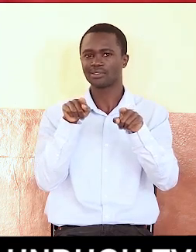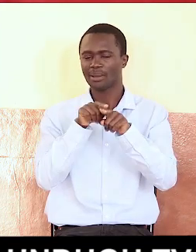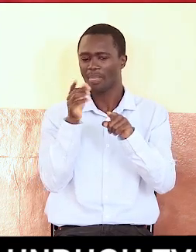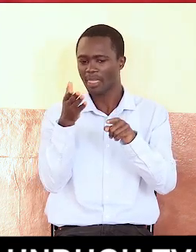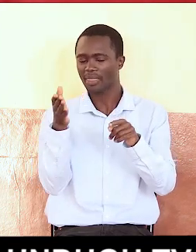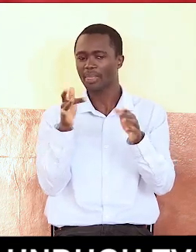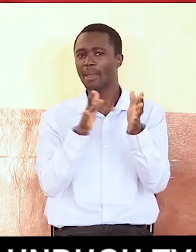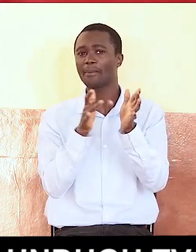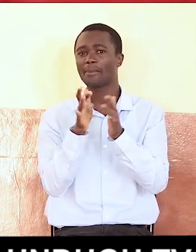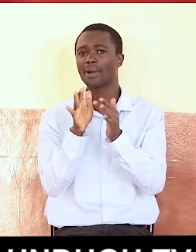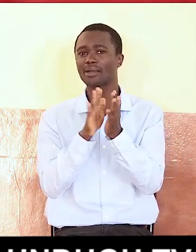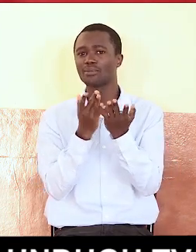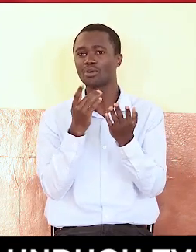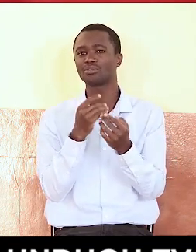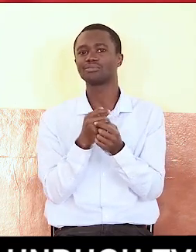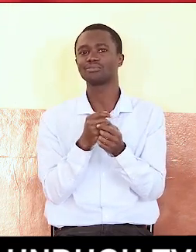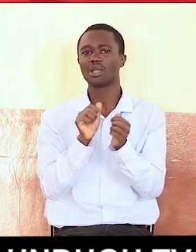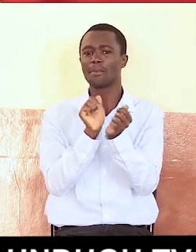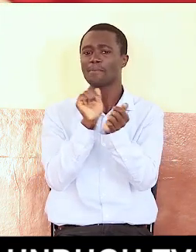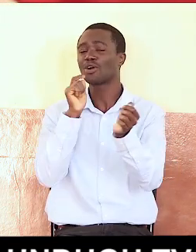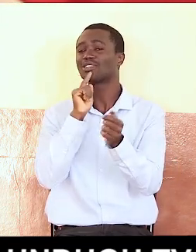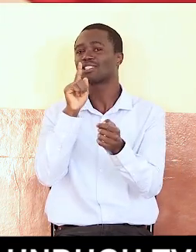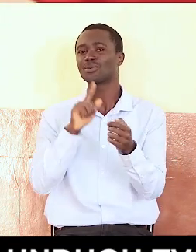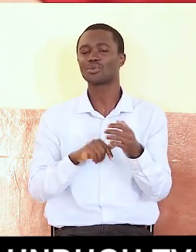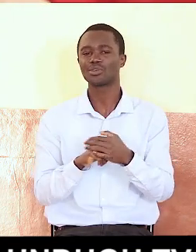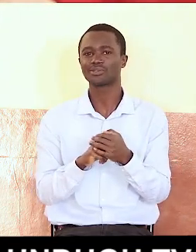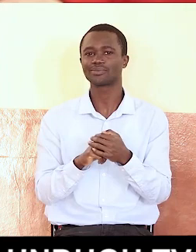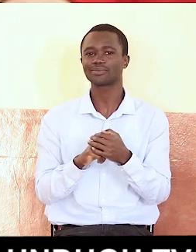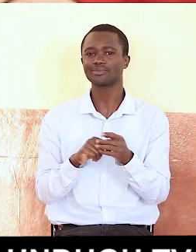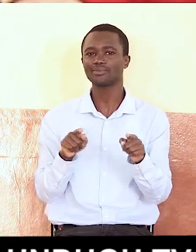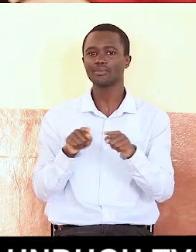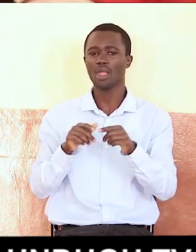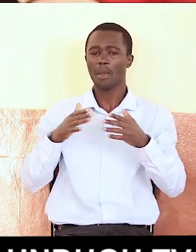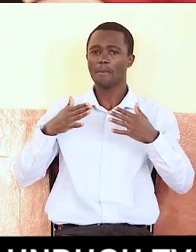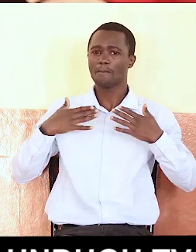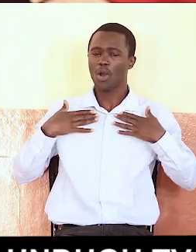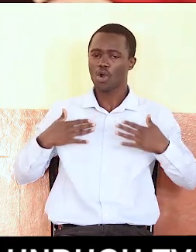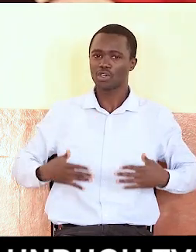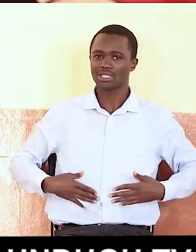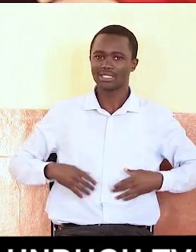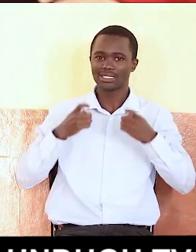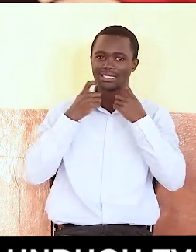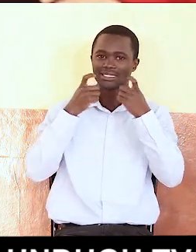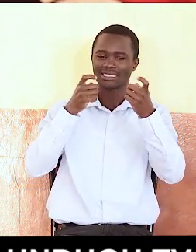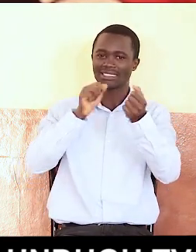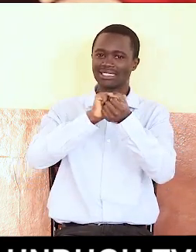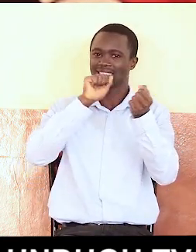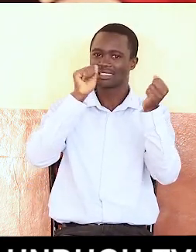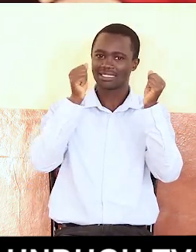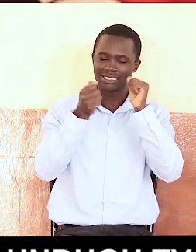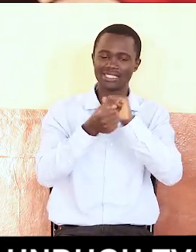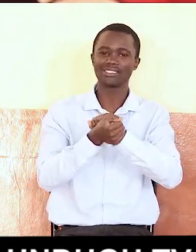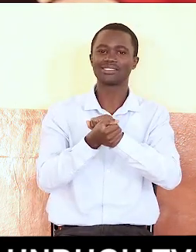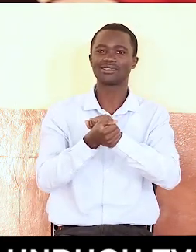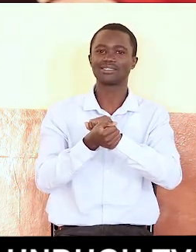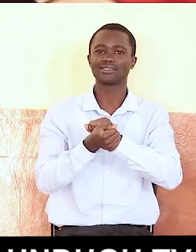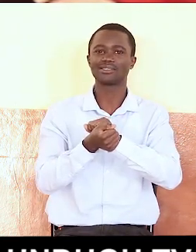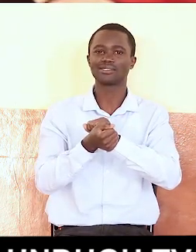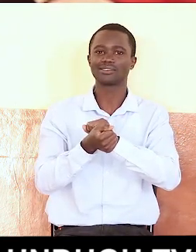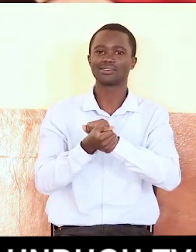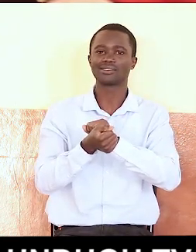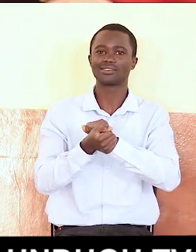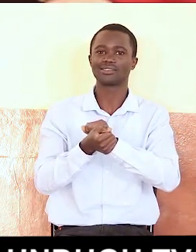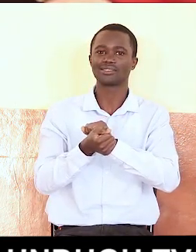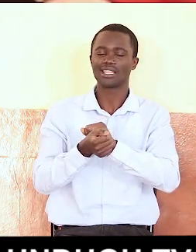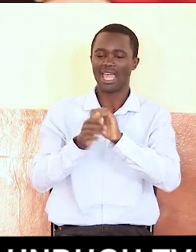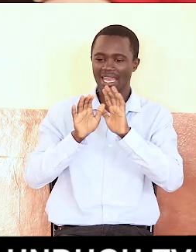6, Paulo anatufundisha, anasema, na mwili wa dhambi ubandilike na kuacha